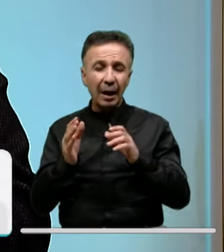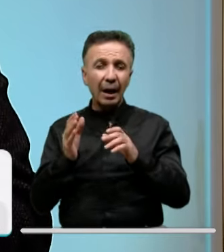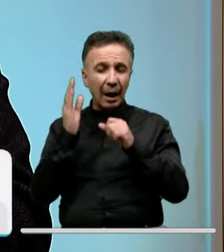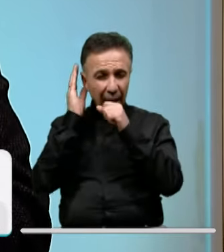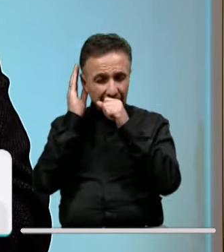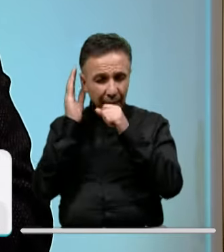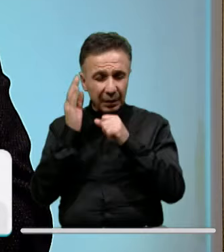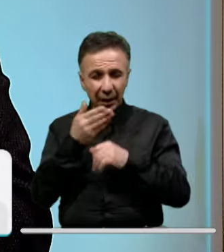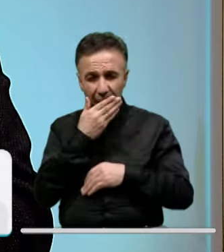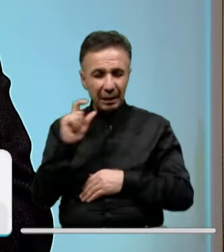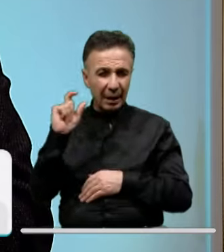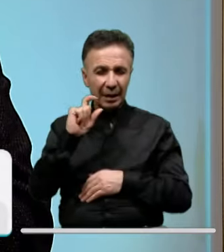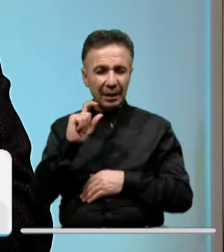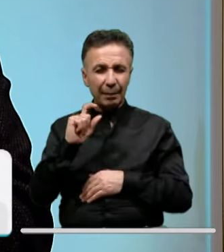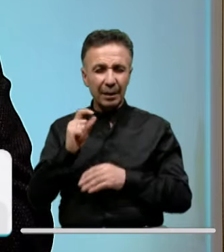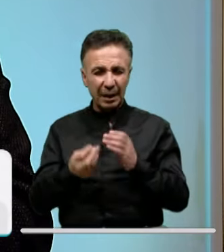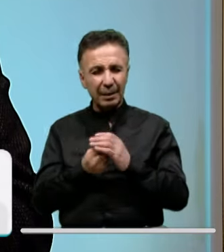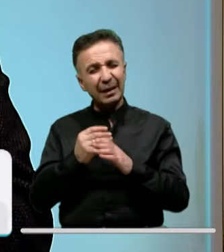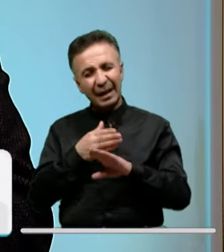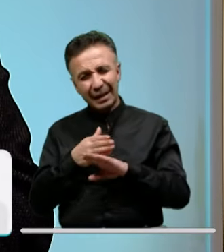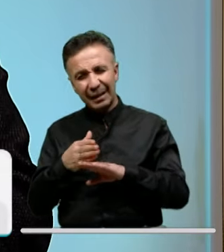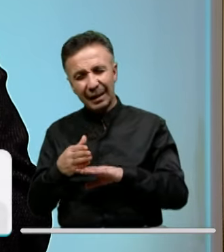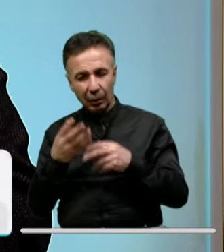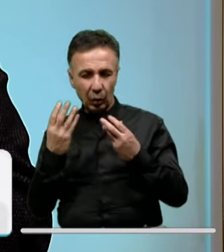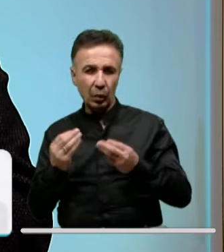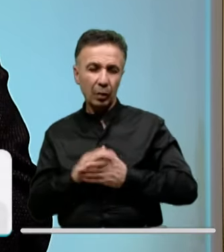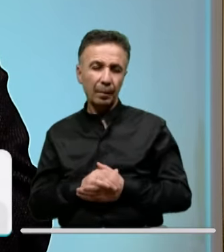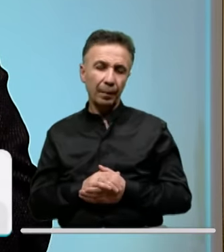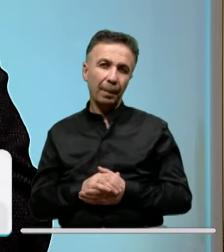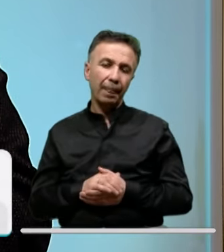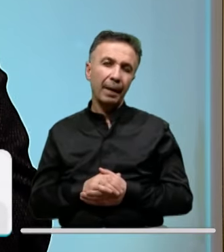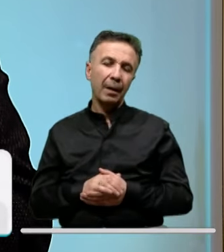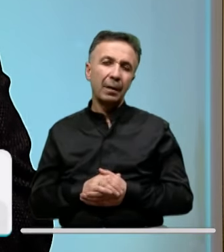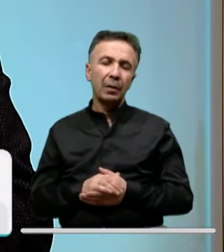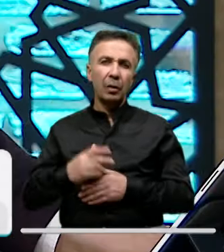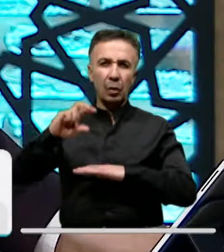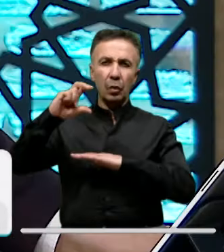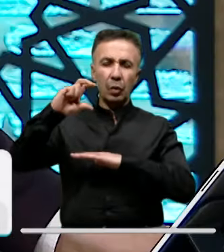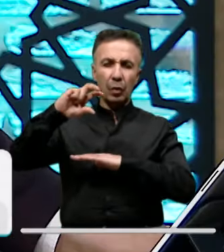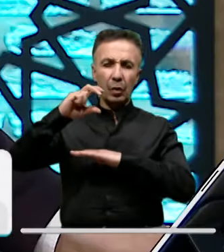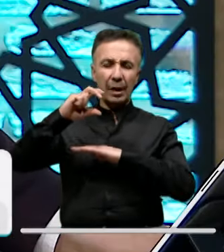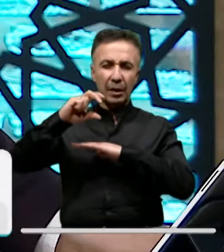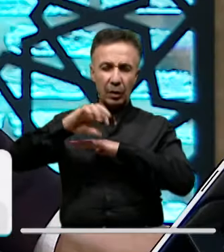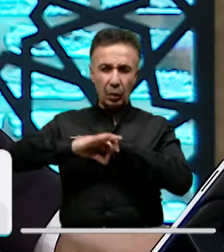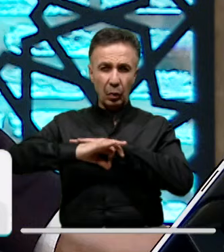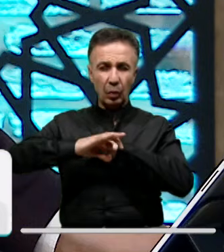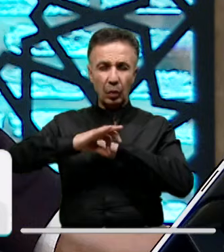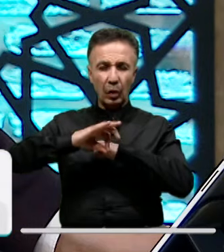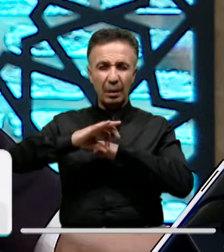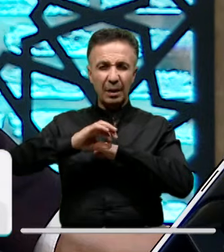Biraz geciktirerektir. Onun da otomatik hesabı şöyledir. Efendim güneş doğma anından bir saat